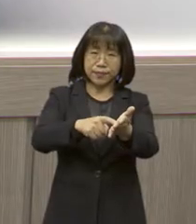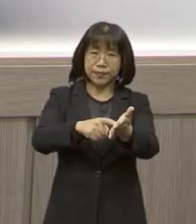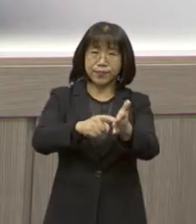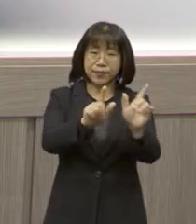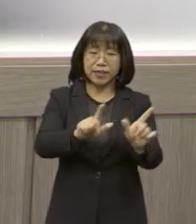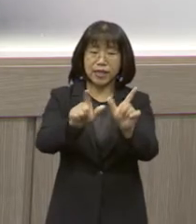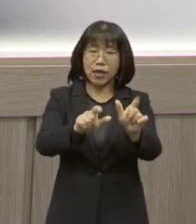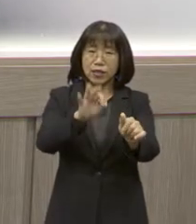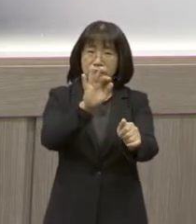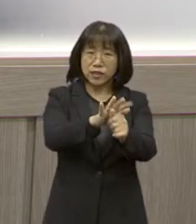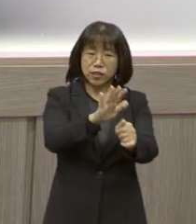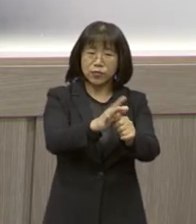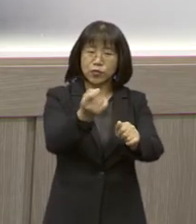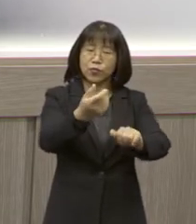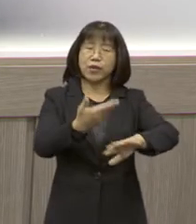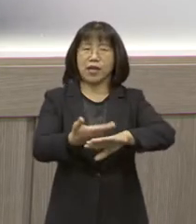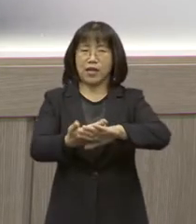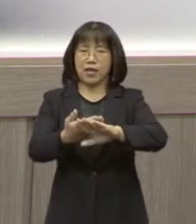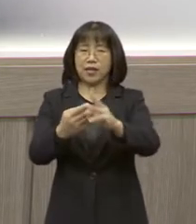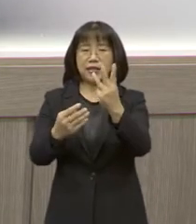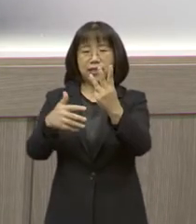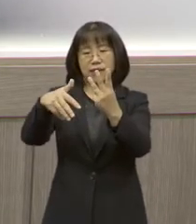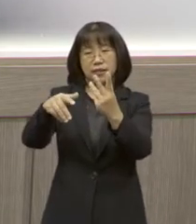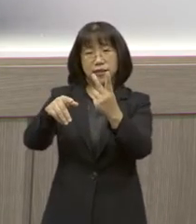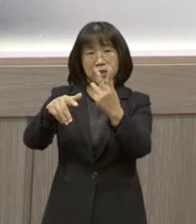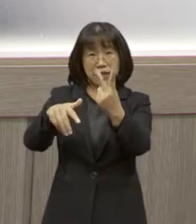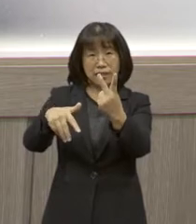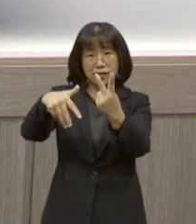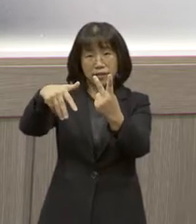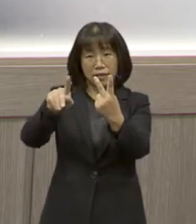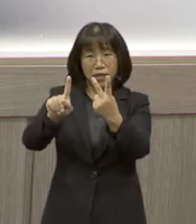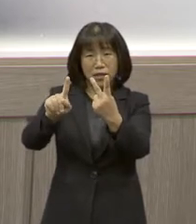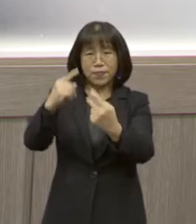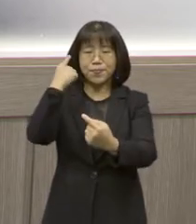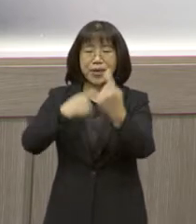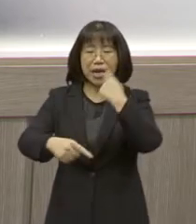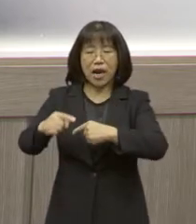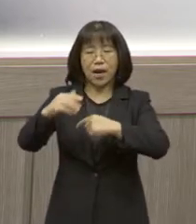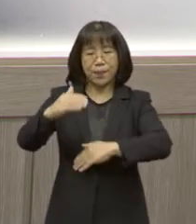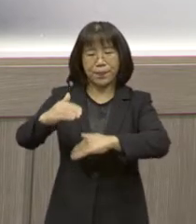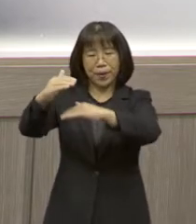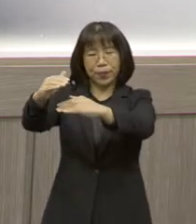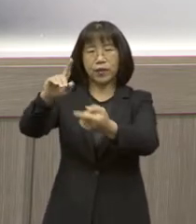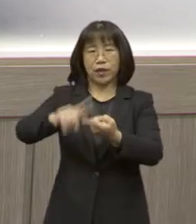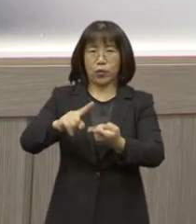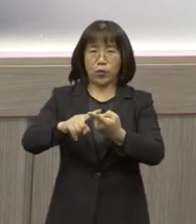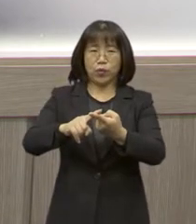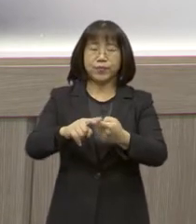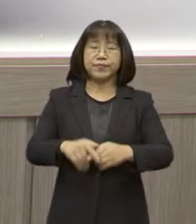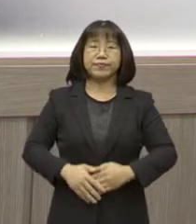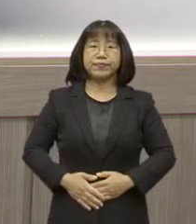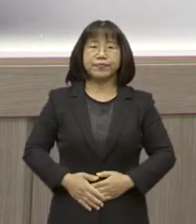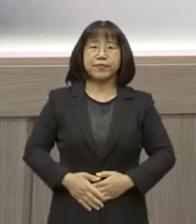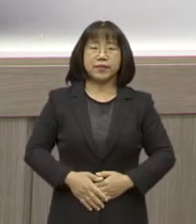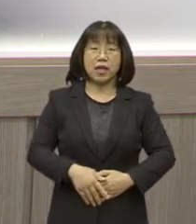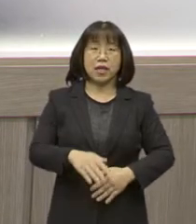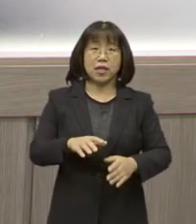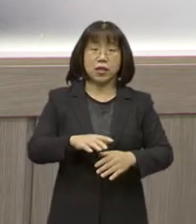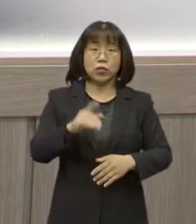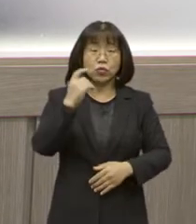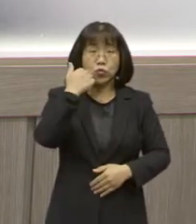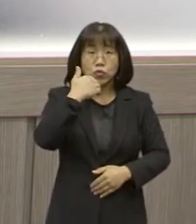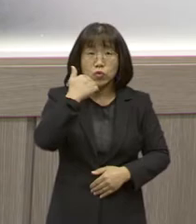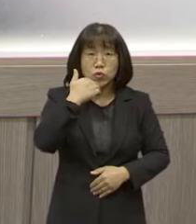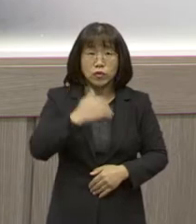1차 긴급재난지원금과 달리 2차는 피해계층 맞춤형 선별지원 방식을 적용합니다. 지원